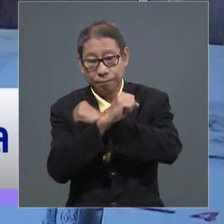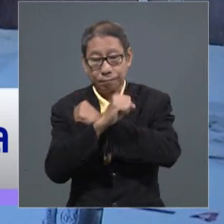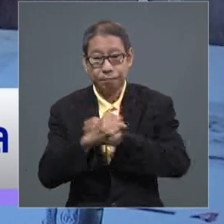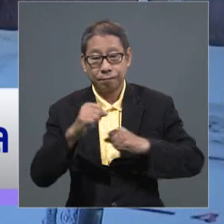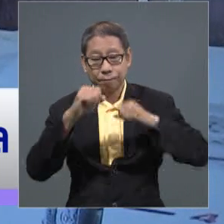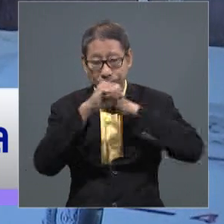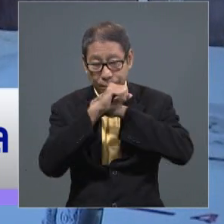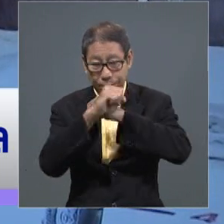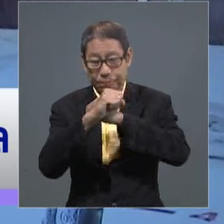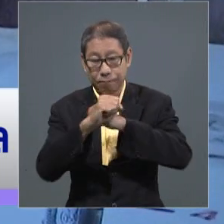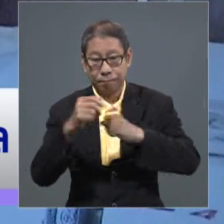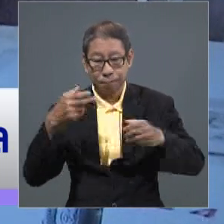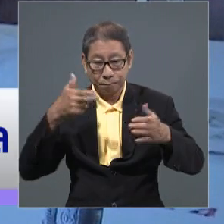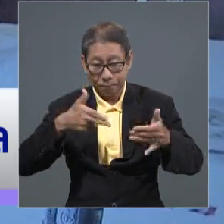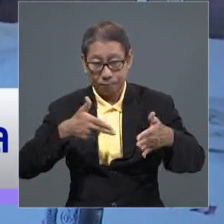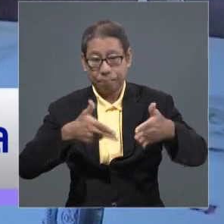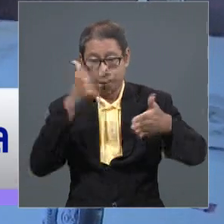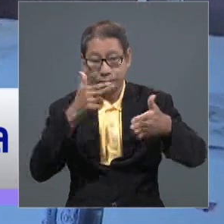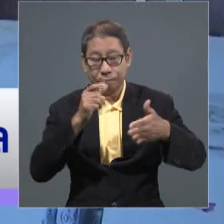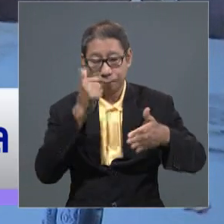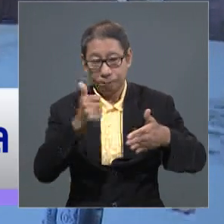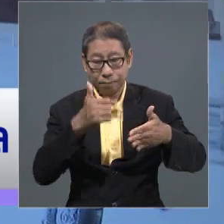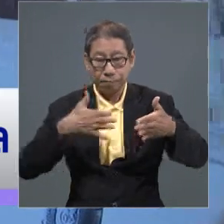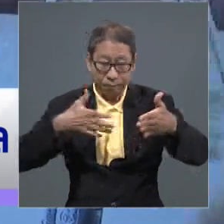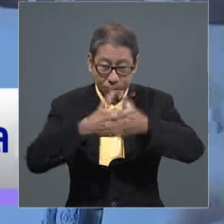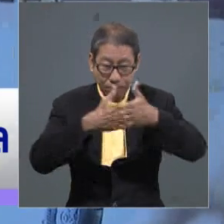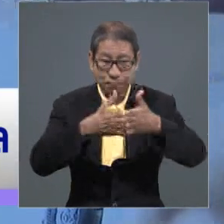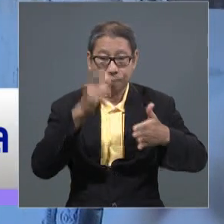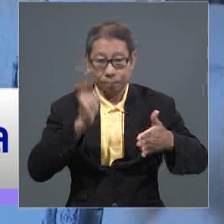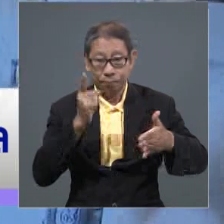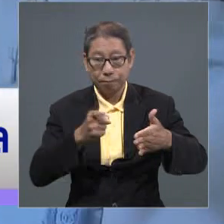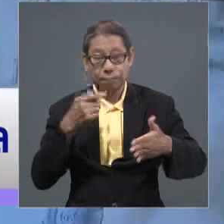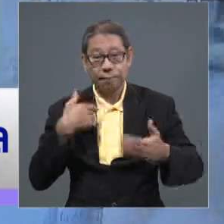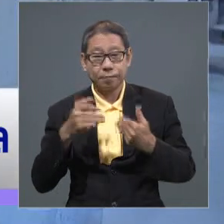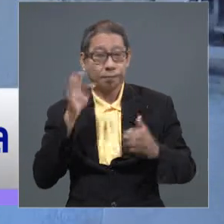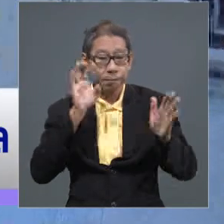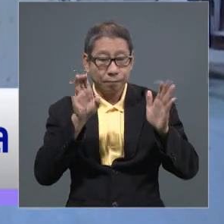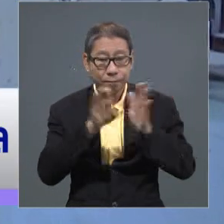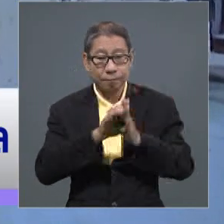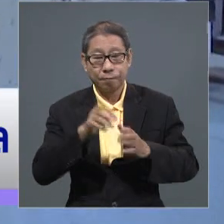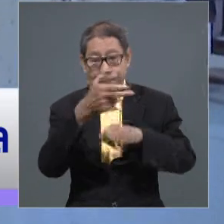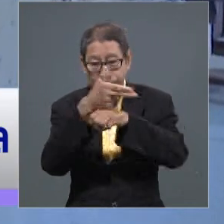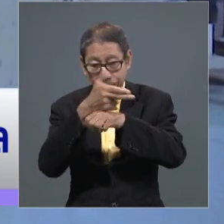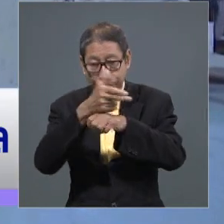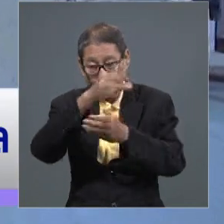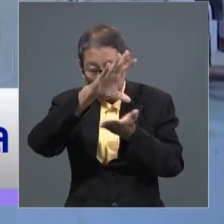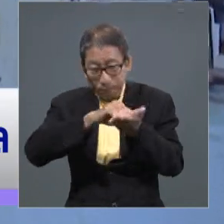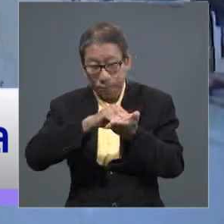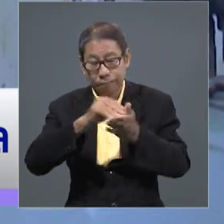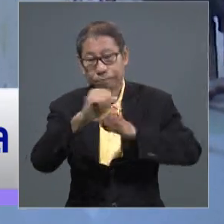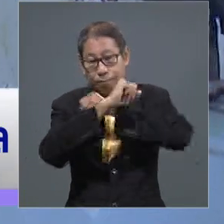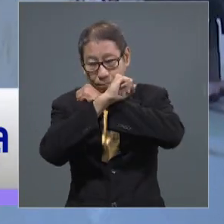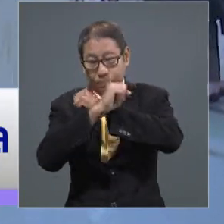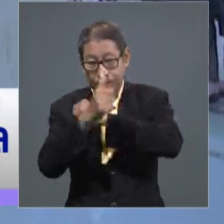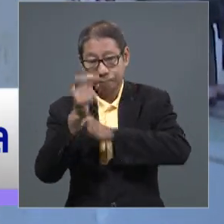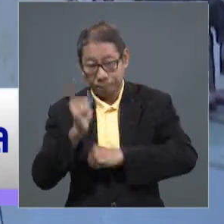ารถที่จะกันกระสุนได้จริงๆนะคะอันนี้เป็นภาพจากคลิปวิดีโอนะคะเพื่อให้สื่อมวลชนได้มาดูเลยว่ามันกันได้จริงๆนะ